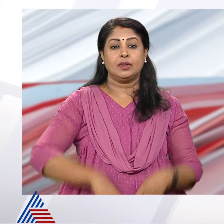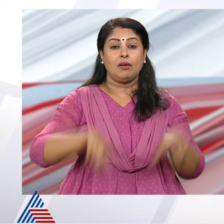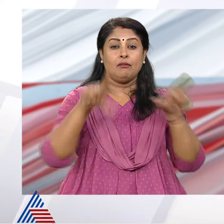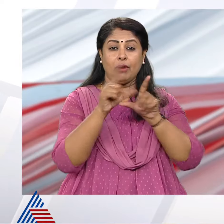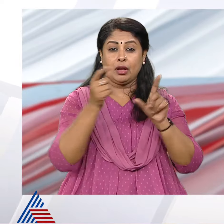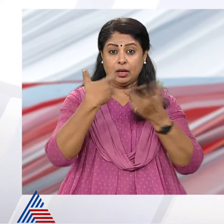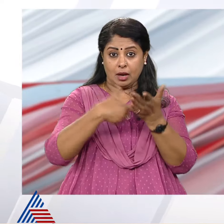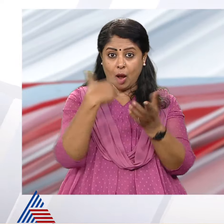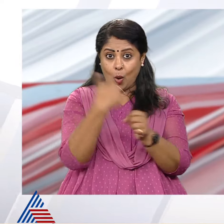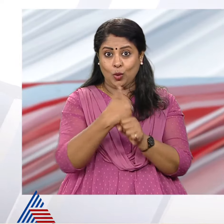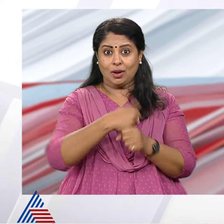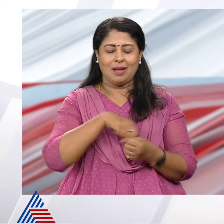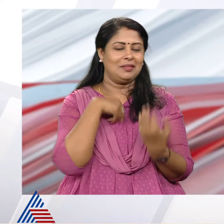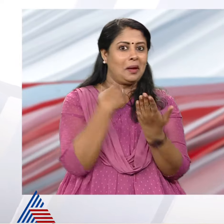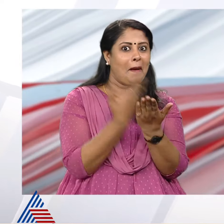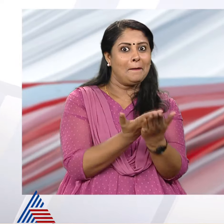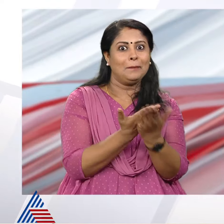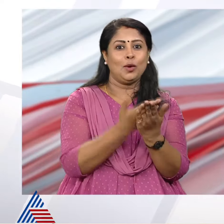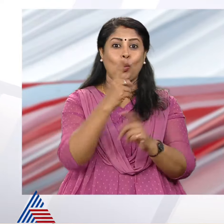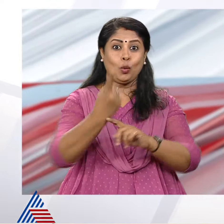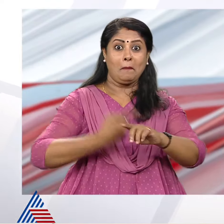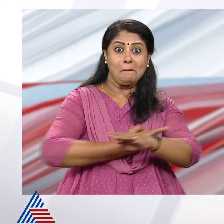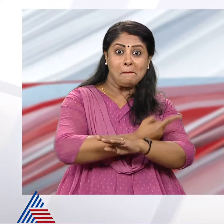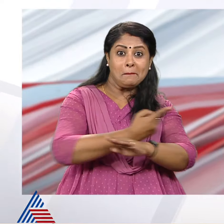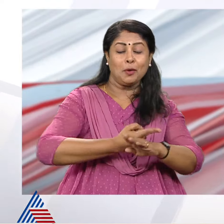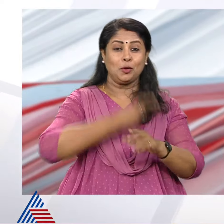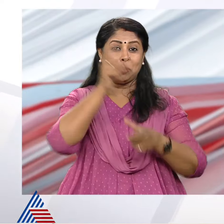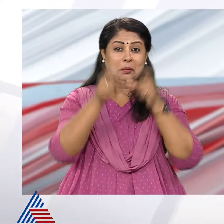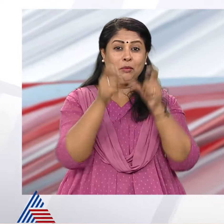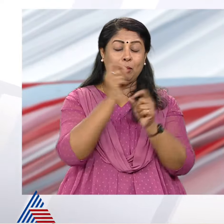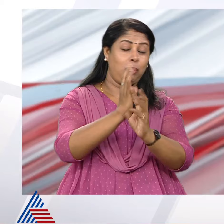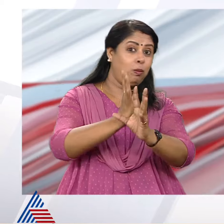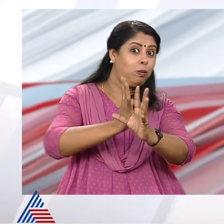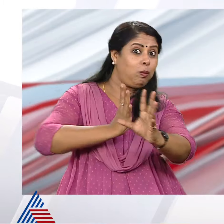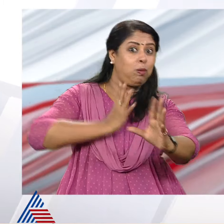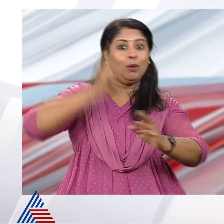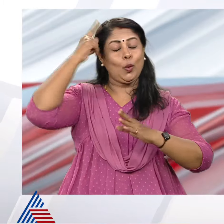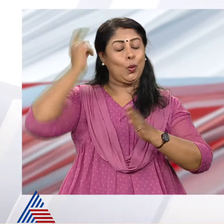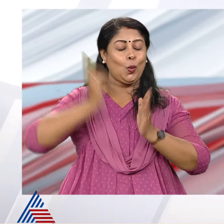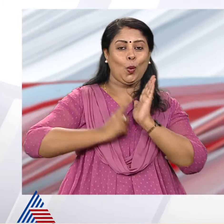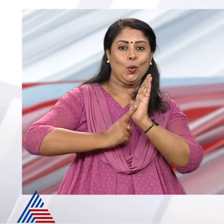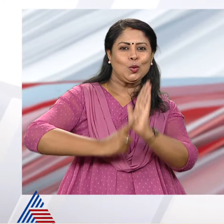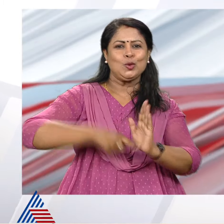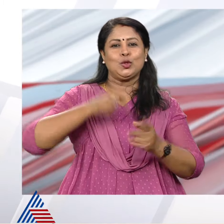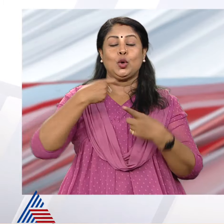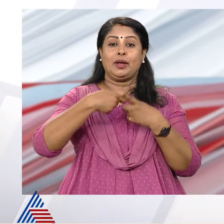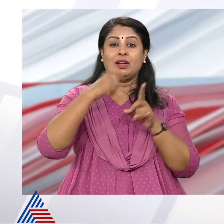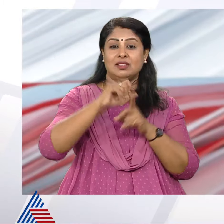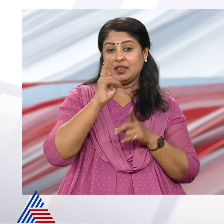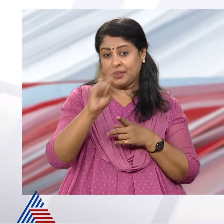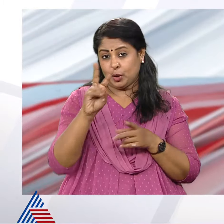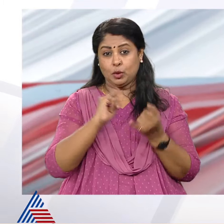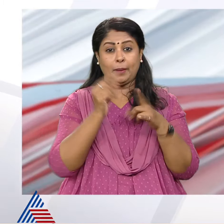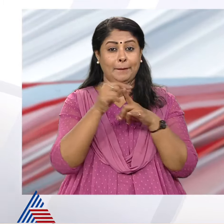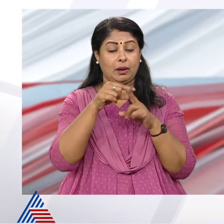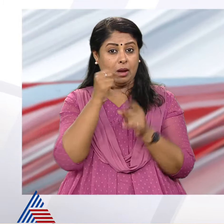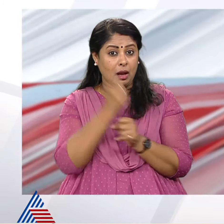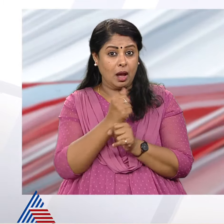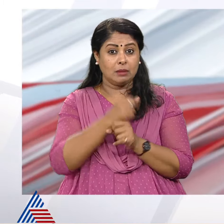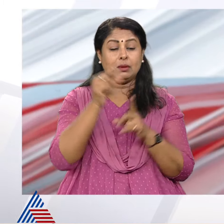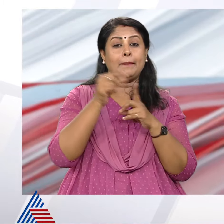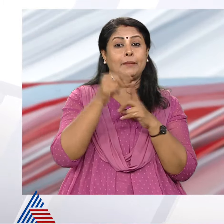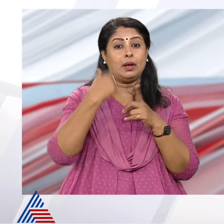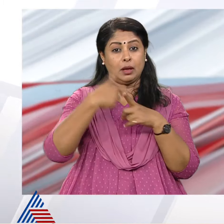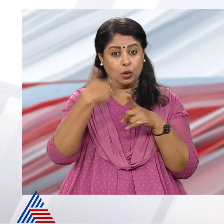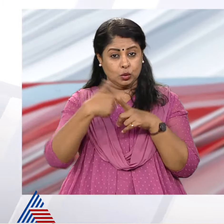വയനാട്ടിൽ രാഹുൽ ഗാന്ധി പത്രിക നൽകിയത് ഒരു മണിക്കൂറിലേറെ നീണ്ട വൻ ജനപങ്കാളിത്തമുള്ള റോഡ് ഷോയ്ക്ക് ശേഷമാണ്. കെ സി വേണുഗോപാൽ, പ്രിയങ്ക ഗാന്ധി, പി കെ കുഞ്ഞാലിക്കുട്ടി തുടങ്ങിയ